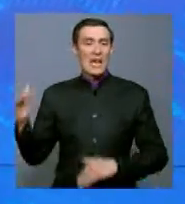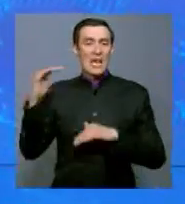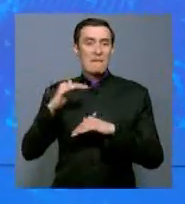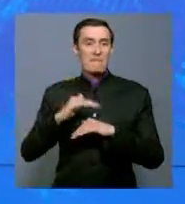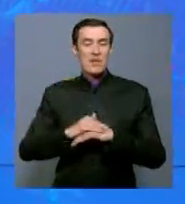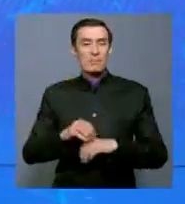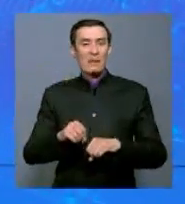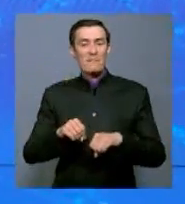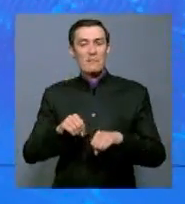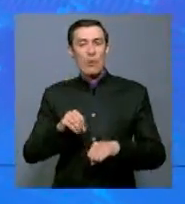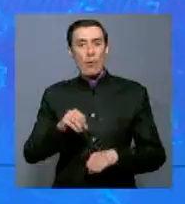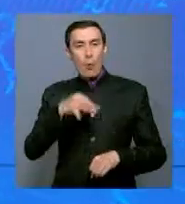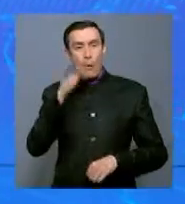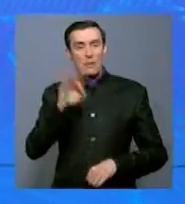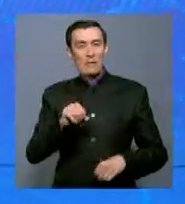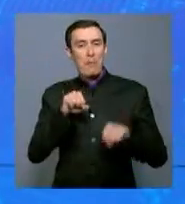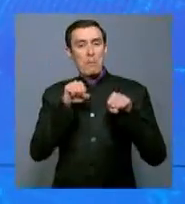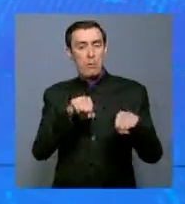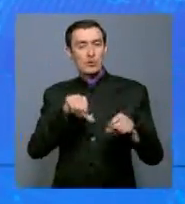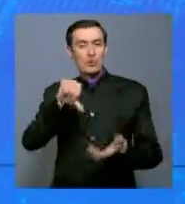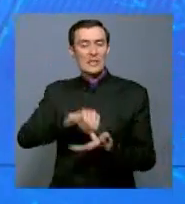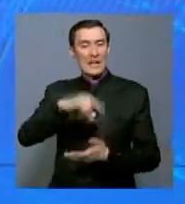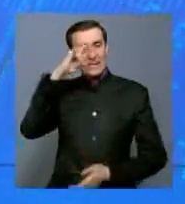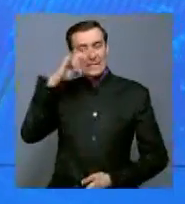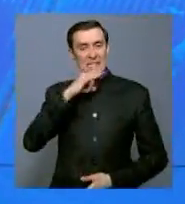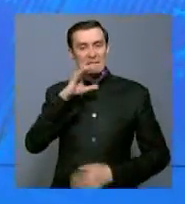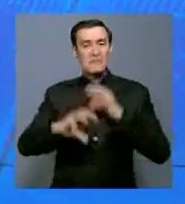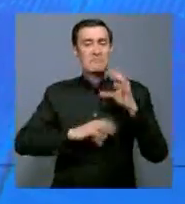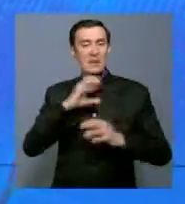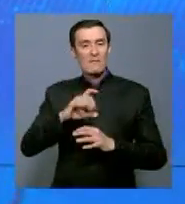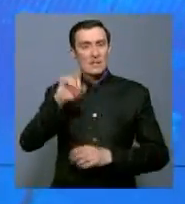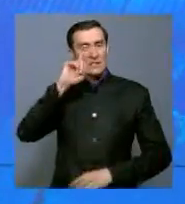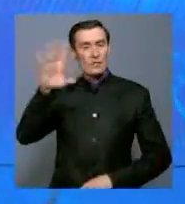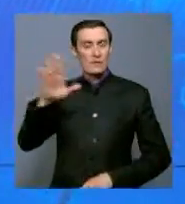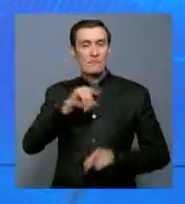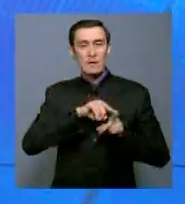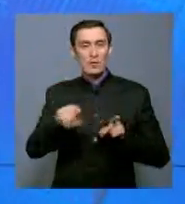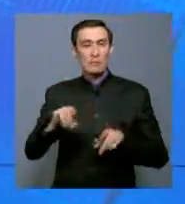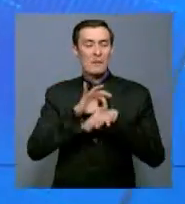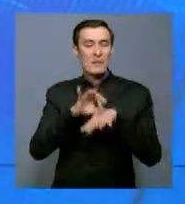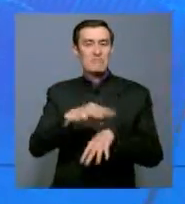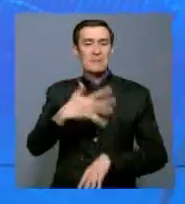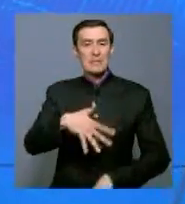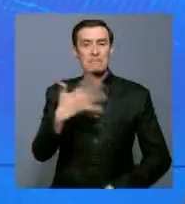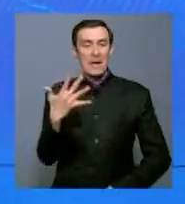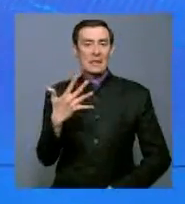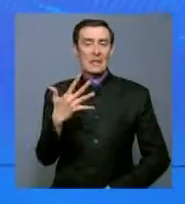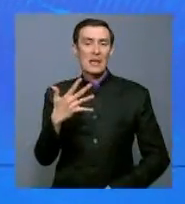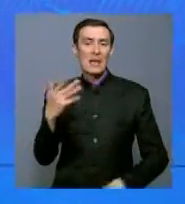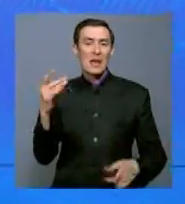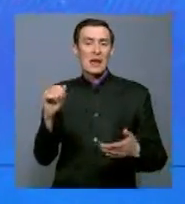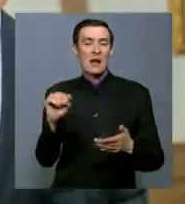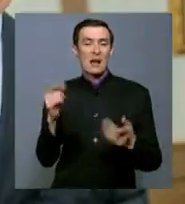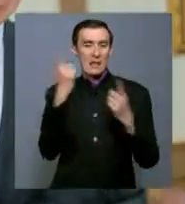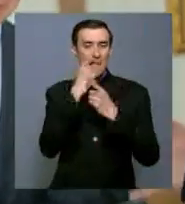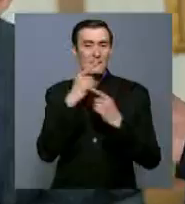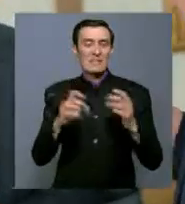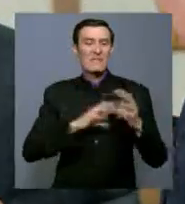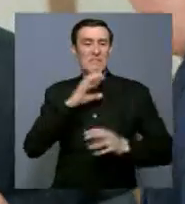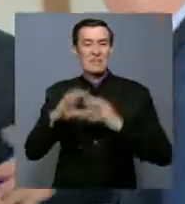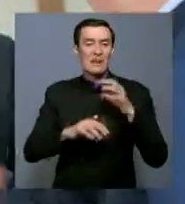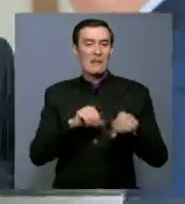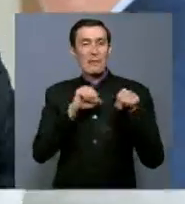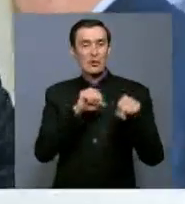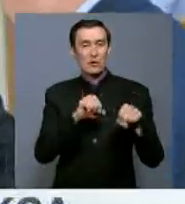Вечер профессионального бокса с участием казахстанских и мировых звезд состоится в период проведения 55-й конвенции